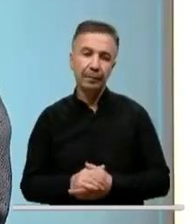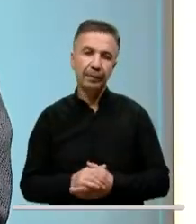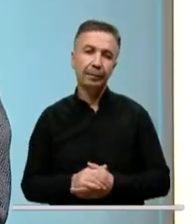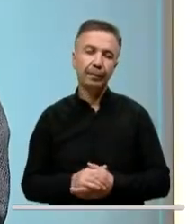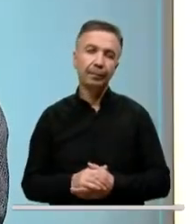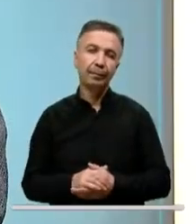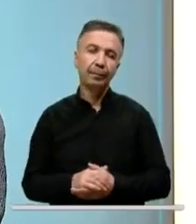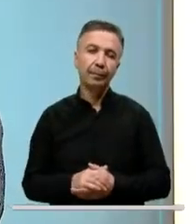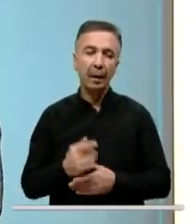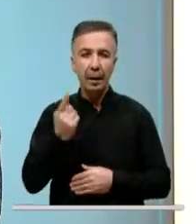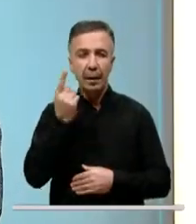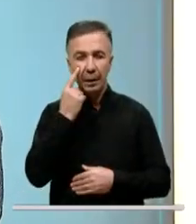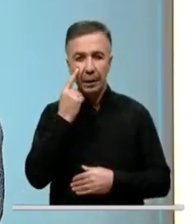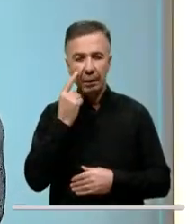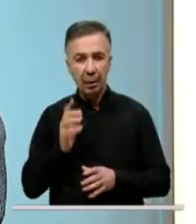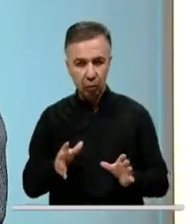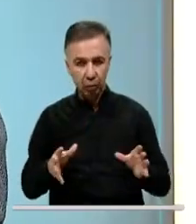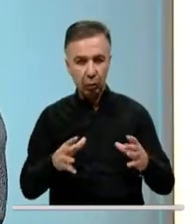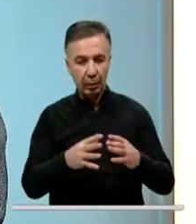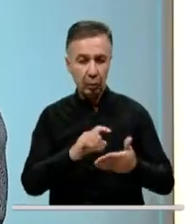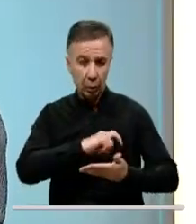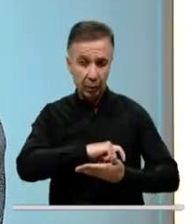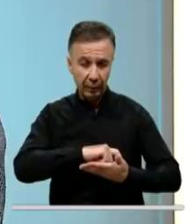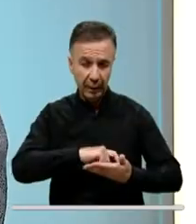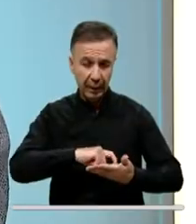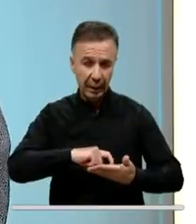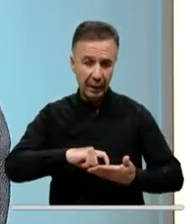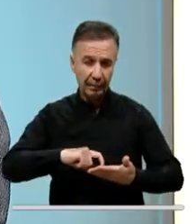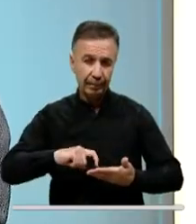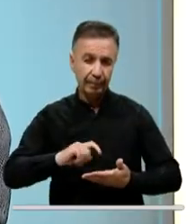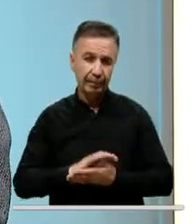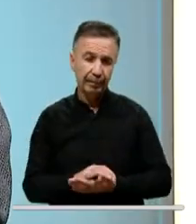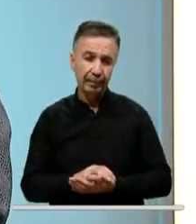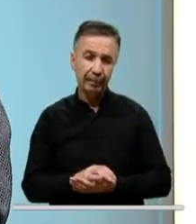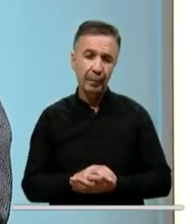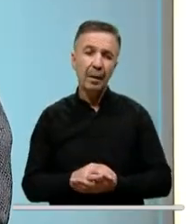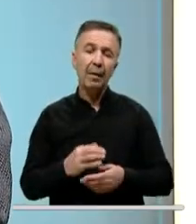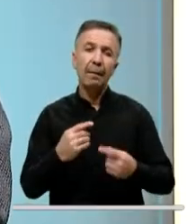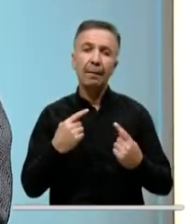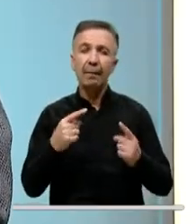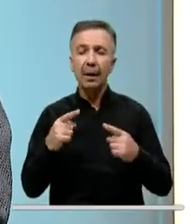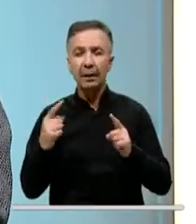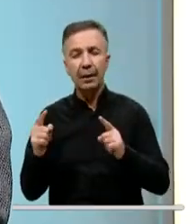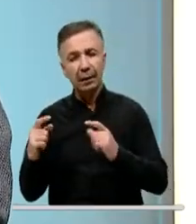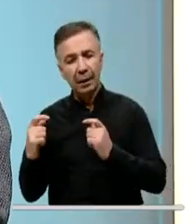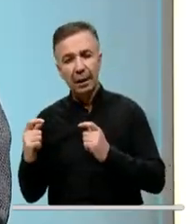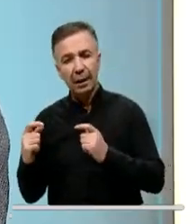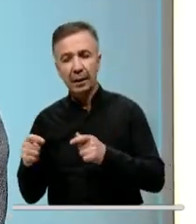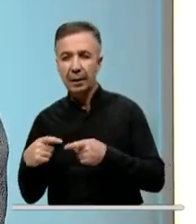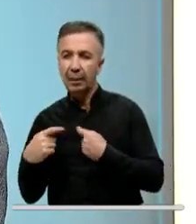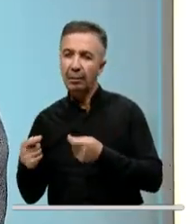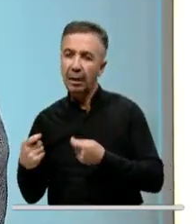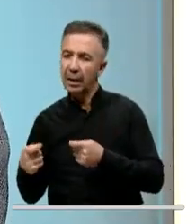Devlet toplamış olduğu vergileri farklı kanallarda